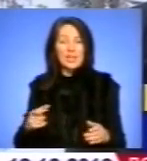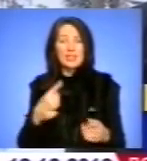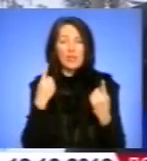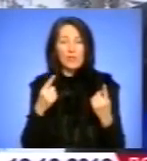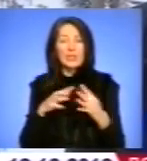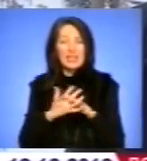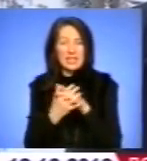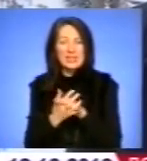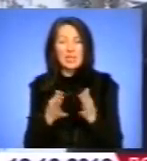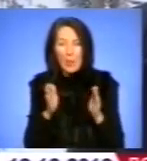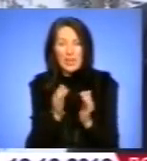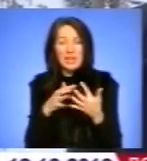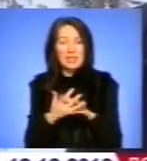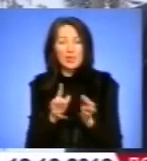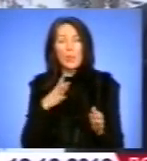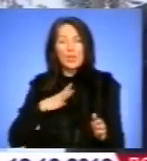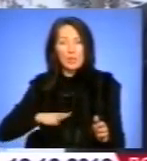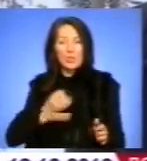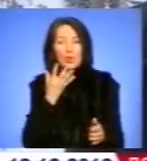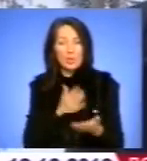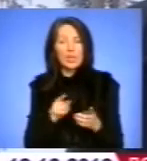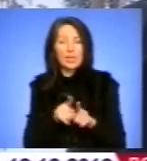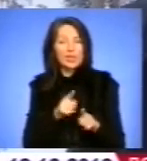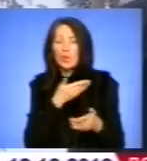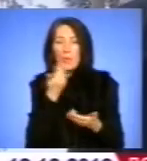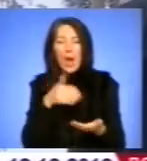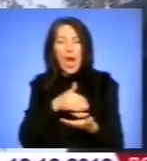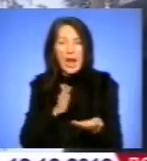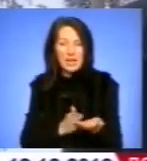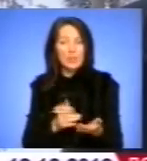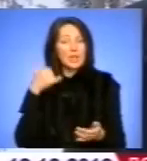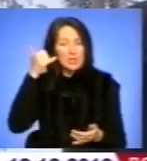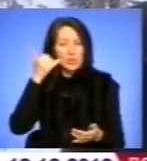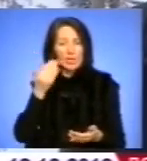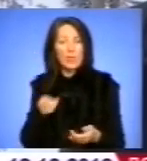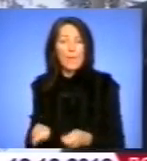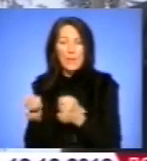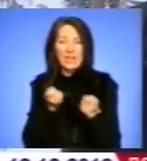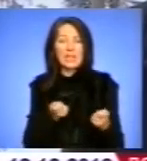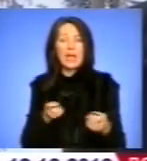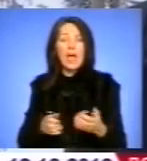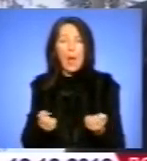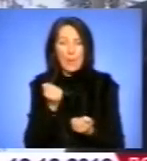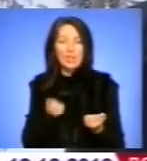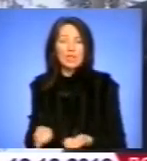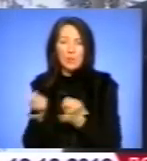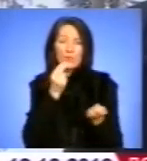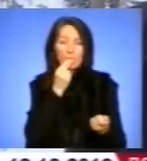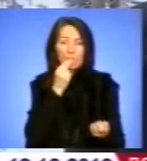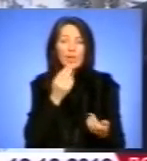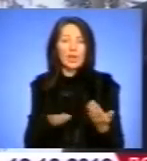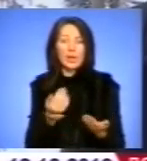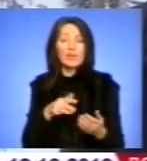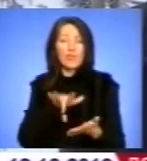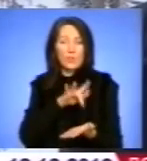якісь нюанси, що немає хліба чи ще щось, дзвоніть, не стидайтеся, вам доставлять спецтехніка, продукти харчування. Тому що навіть в місті